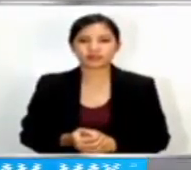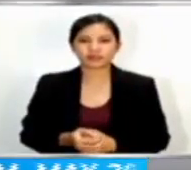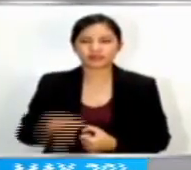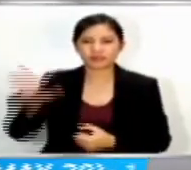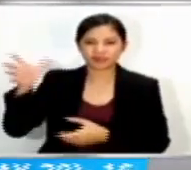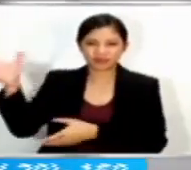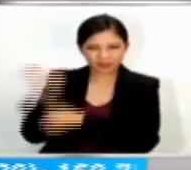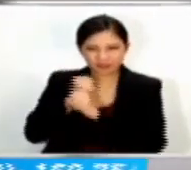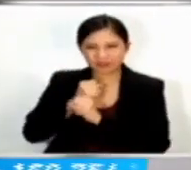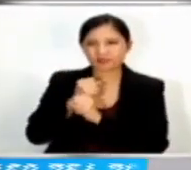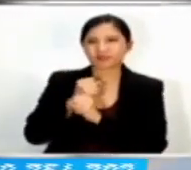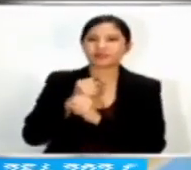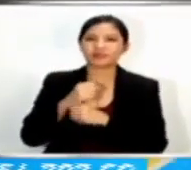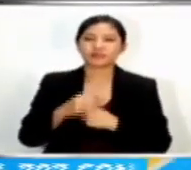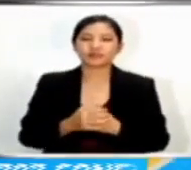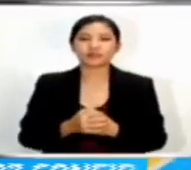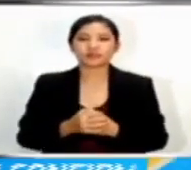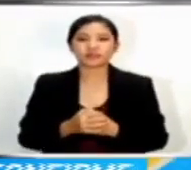Hanggang sa